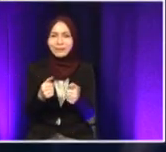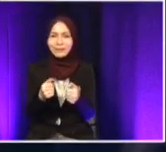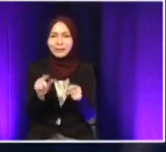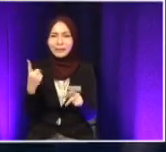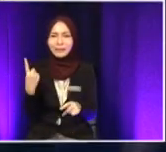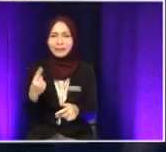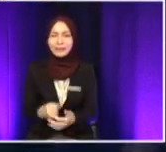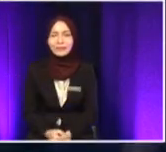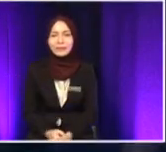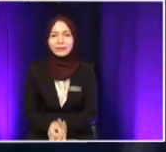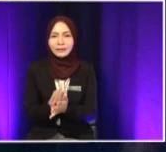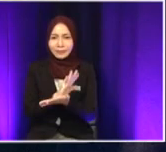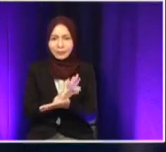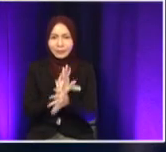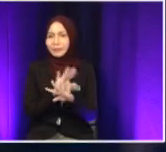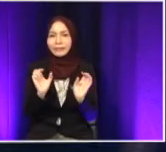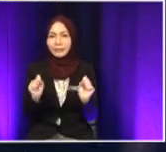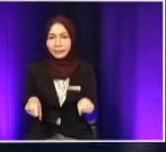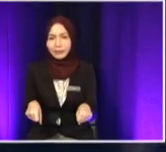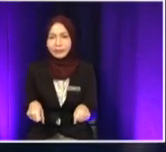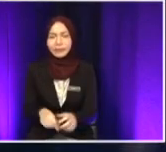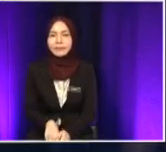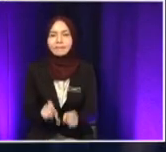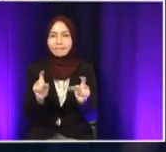tidak mengikut Islam